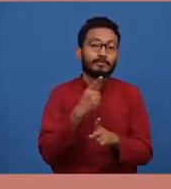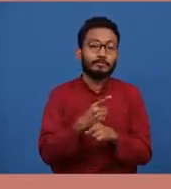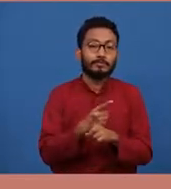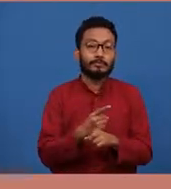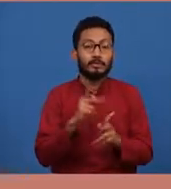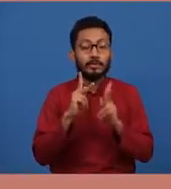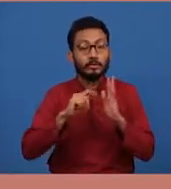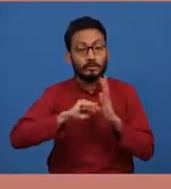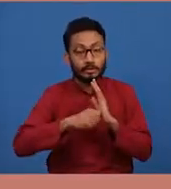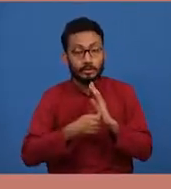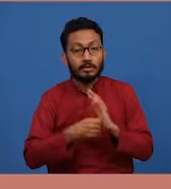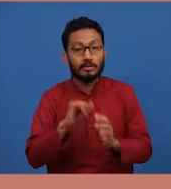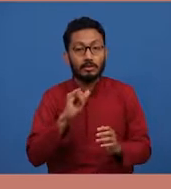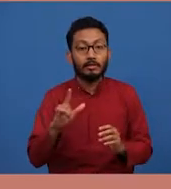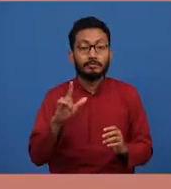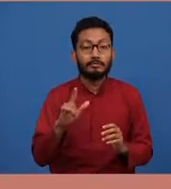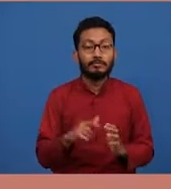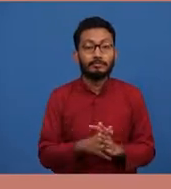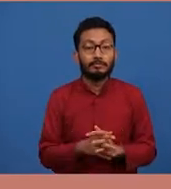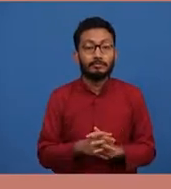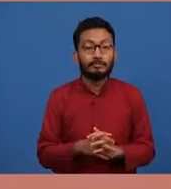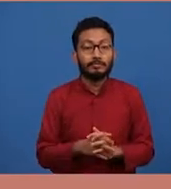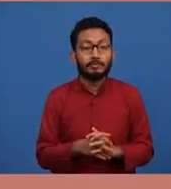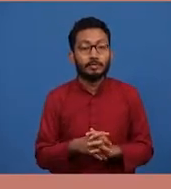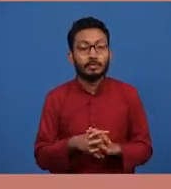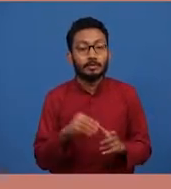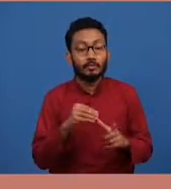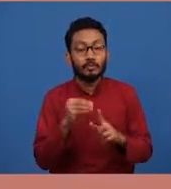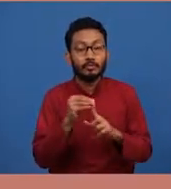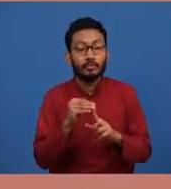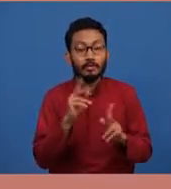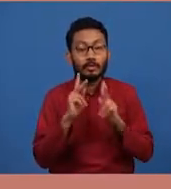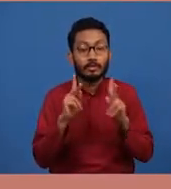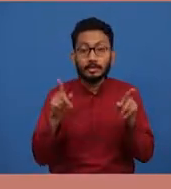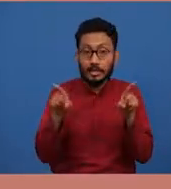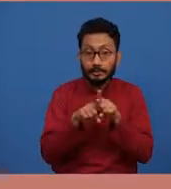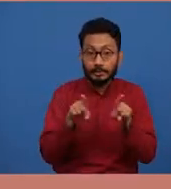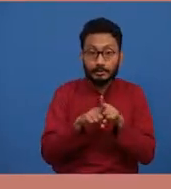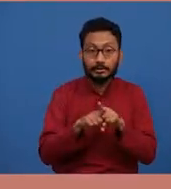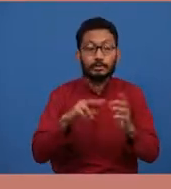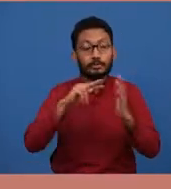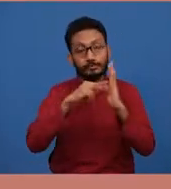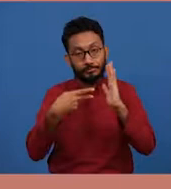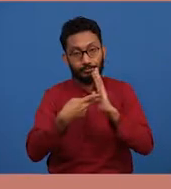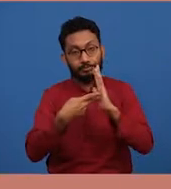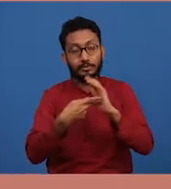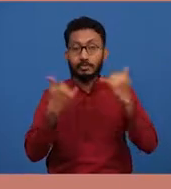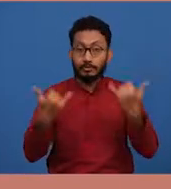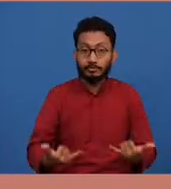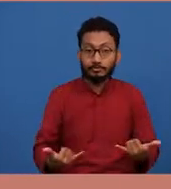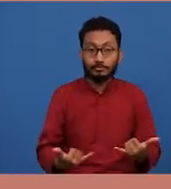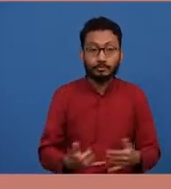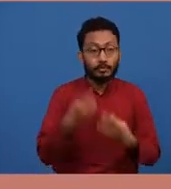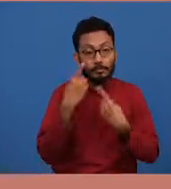kuncinya yang sinonim atau kata sama makna. Sekarang,